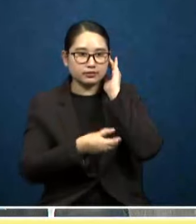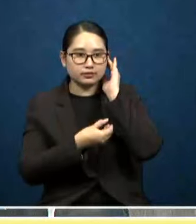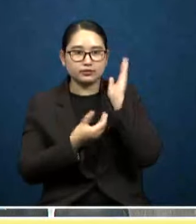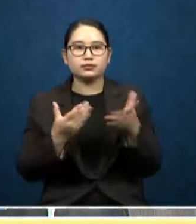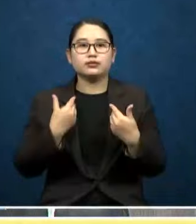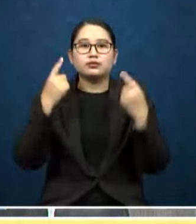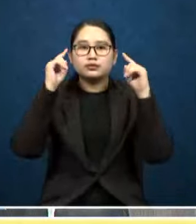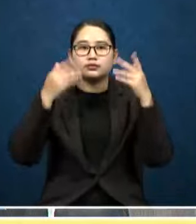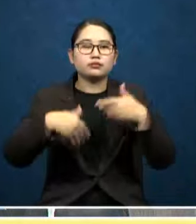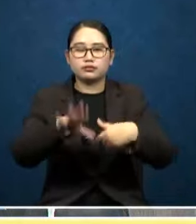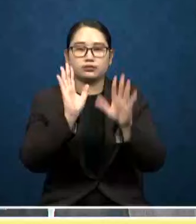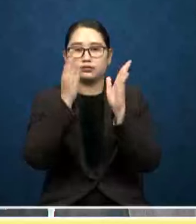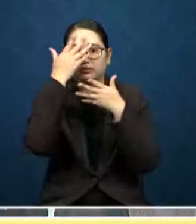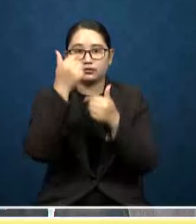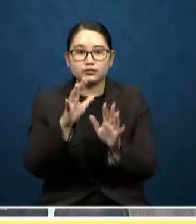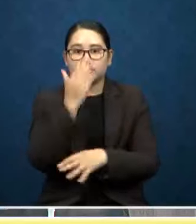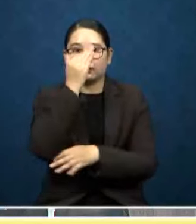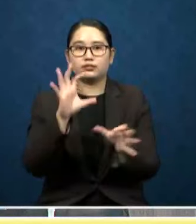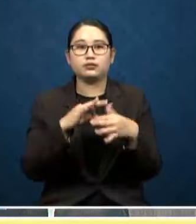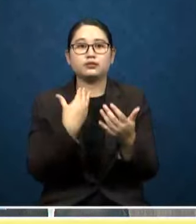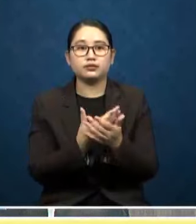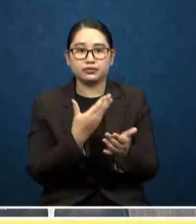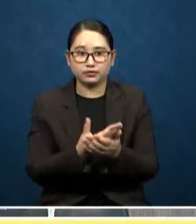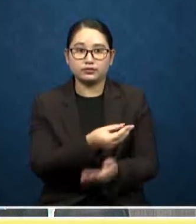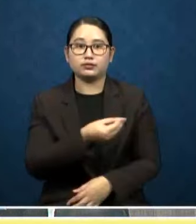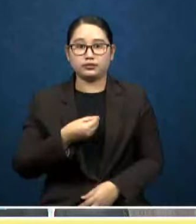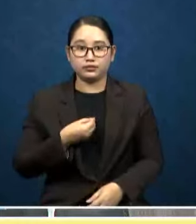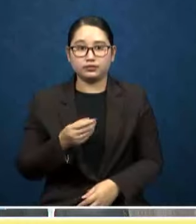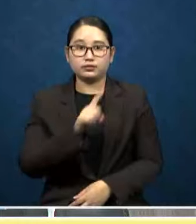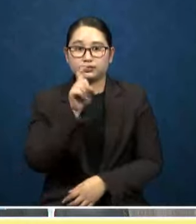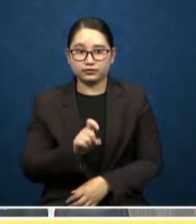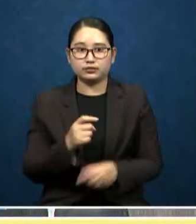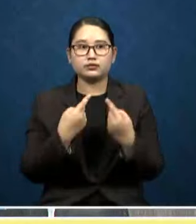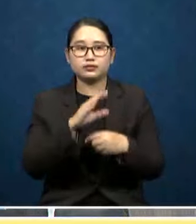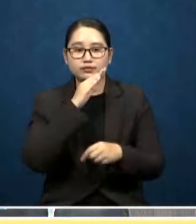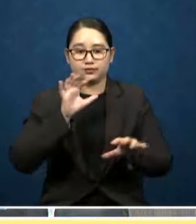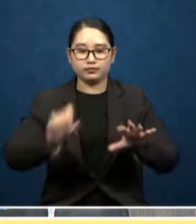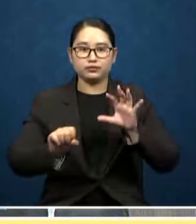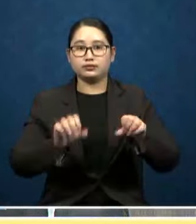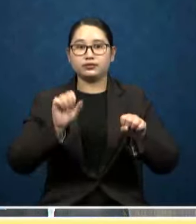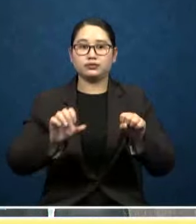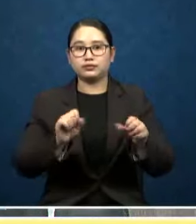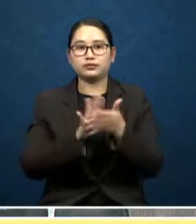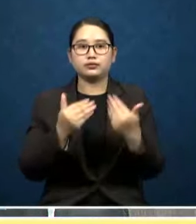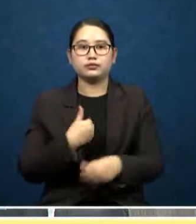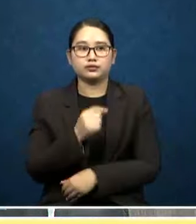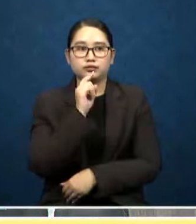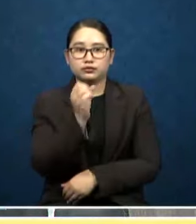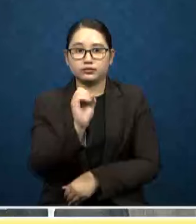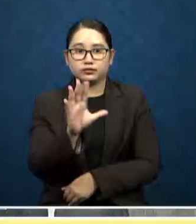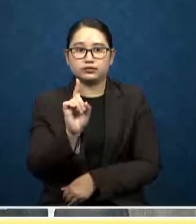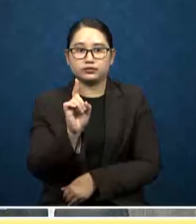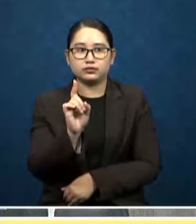รับไม่รู้รดบรรทุกก็เกินไปเพราะว่ามันมีเรื่องของส่วยแต่กณีพอจับเยะจับเยอะจับเยอะถูกกล่าวหาอีกแล้ว